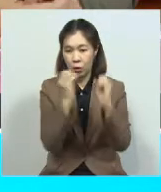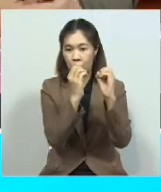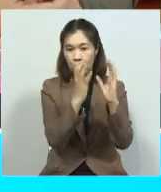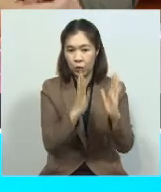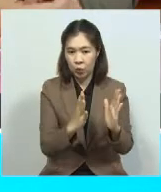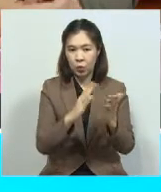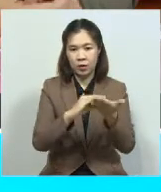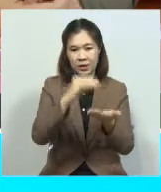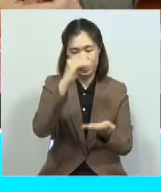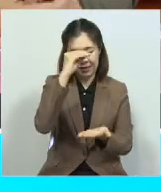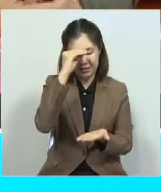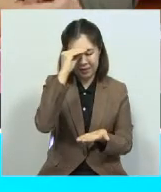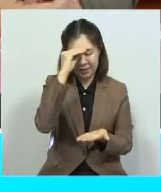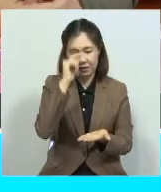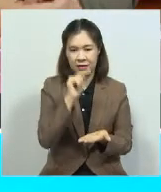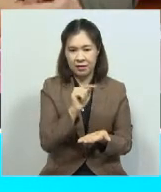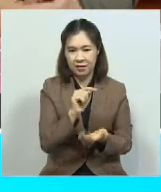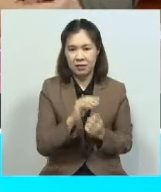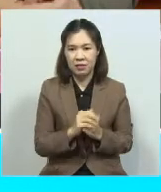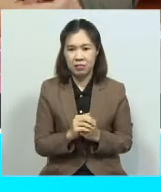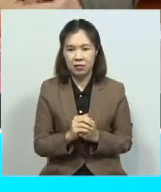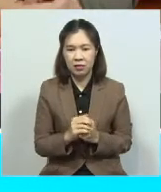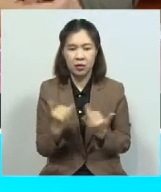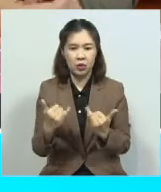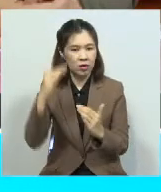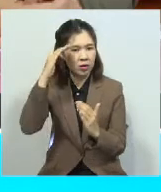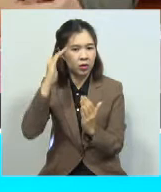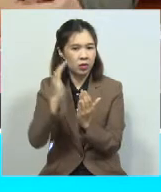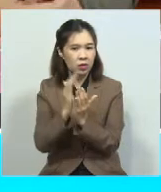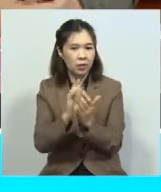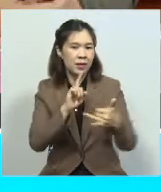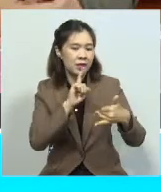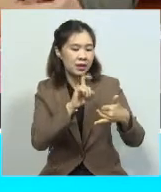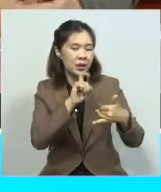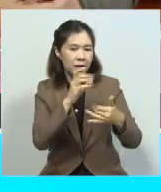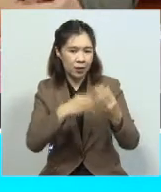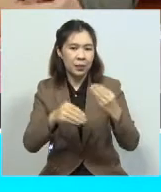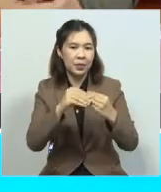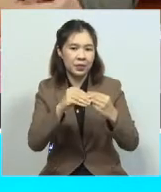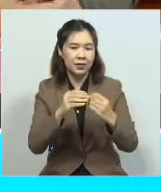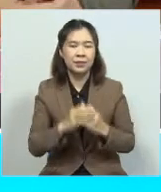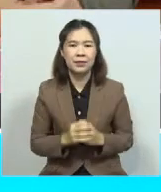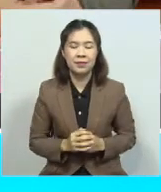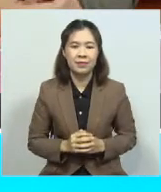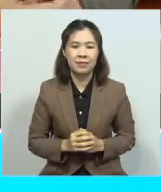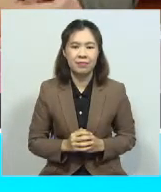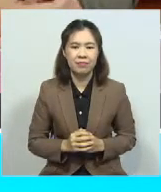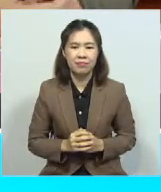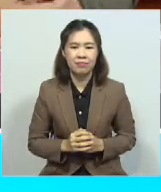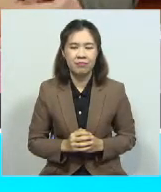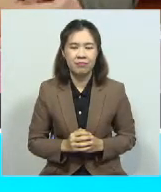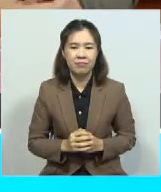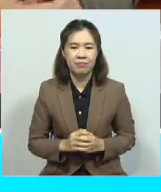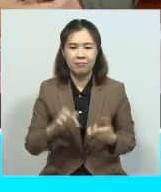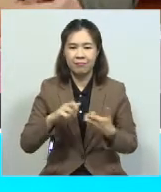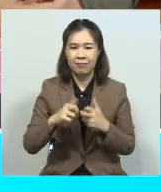ด็กนักเรียนครับตรงนี้เดี๋ยวคงพนักงานสอบสวนคงจะไปทำการสอบสวนเพิ่มเติมนะครับตรงนี ้ค่ะไม่หนักใจอะ